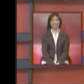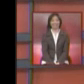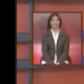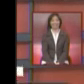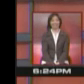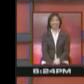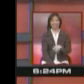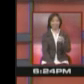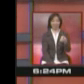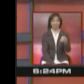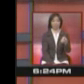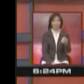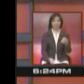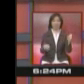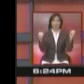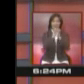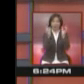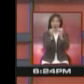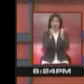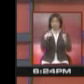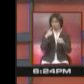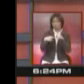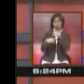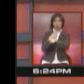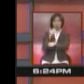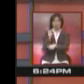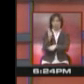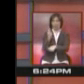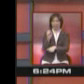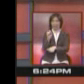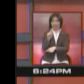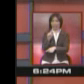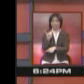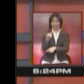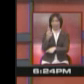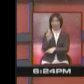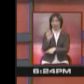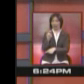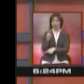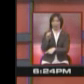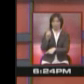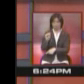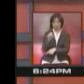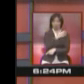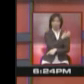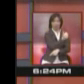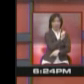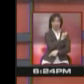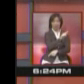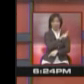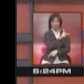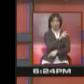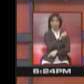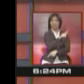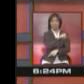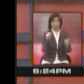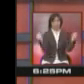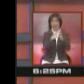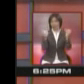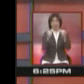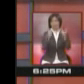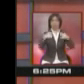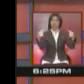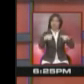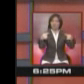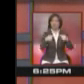Hindi pa rin po tapos ang bangayan ni Christy Ramos at ilang miyembro ng AZCALS na inakusahan ng dating presidential daughter ng sexual harassment.